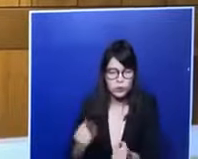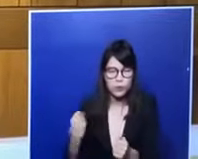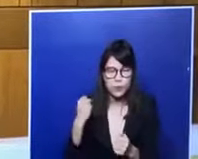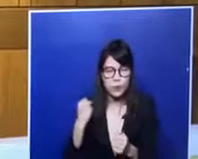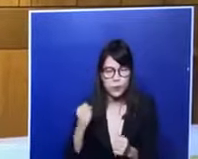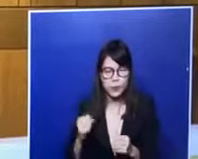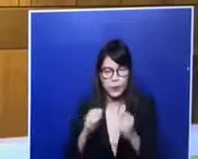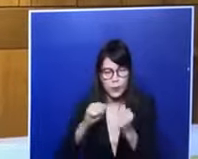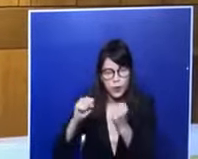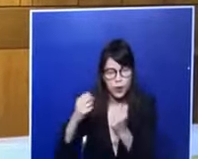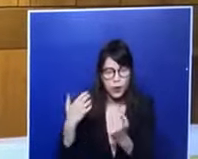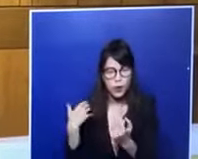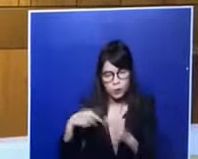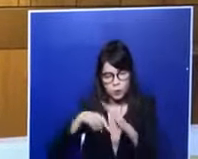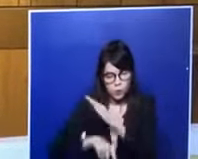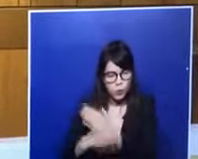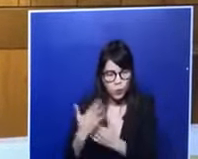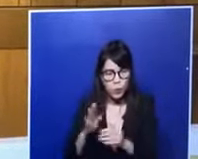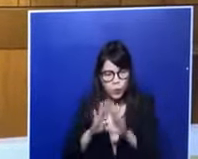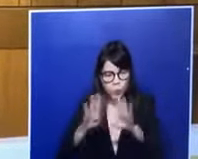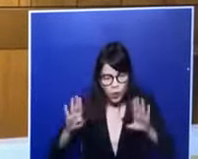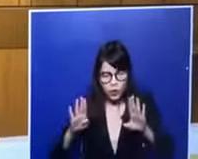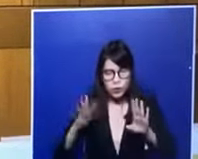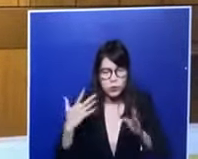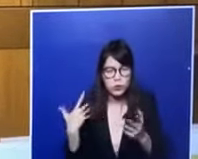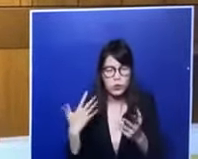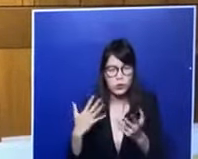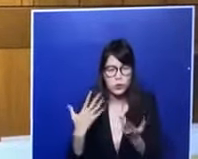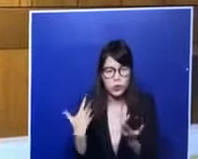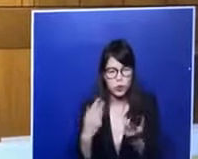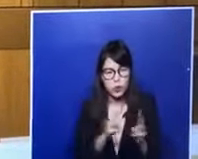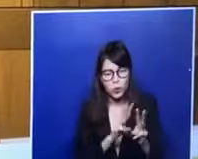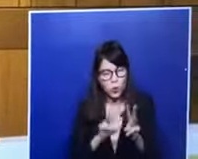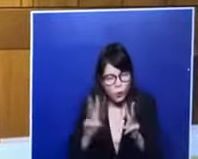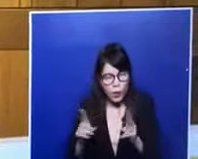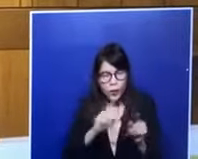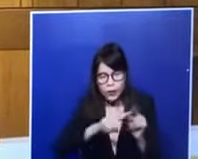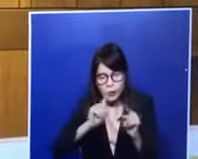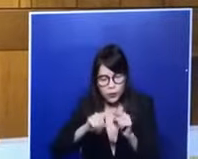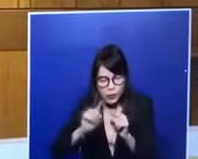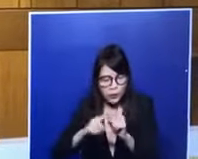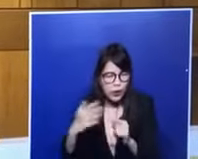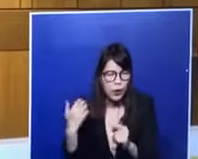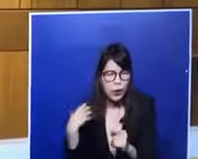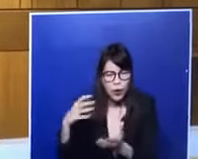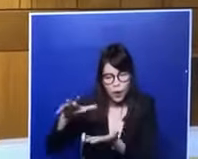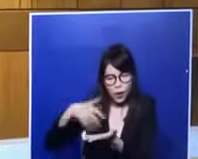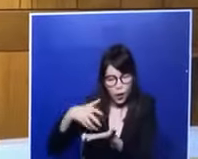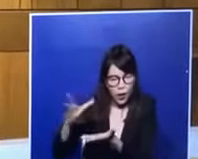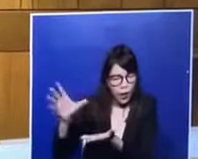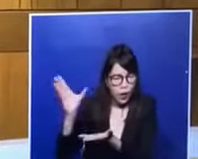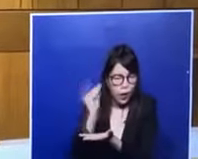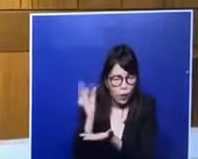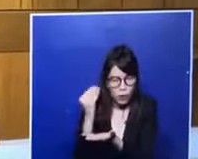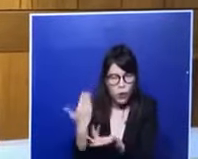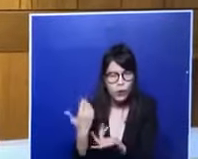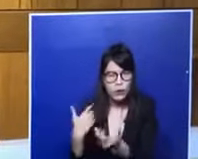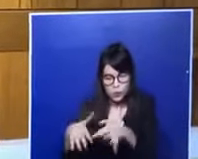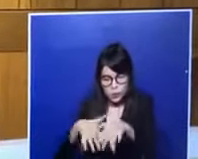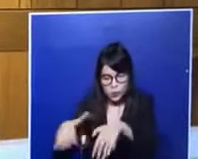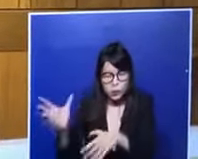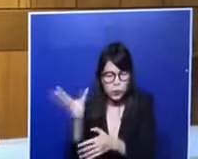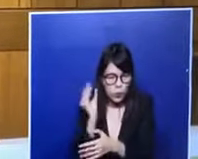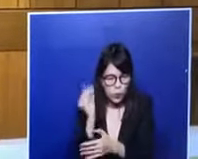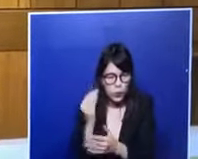การทุจริตและเปิดช่องทางต่างๆให้ประชาชนส่งเรื่องต่างๆเข้ามาได้มากขึ้นมีการเปิดเผยข้อมูลภาครัฐผ่